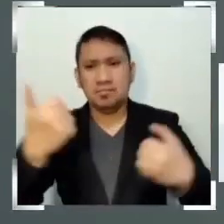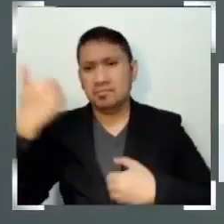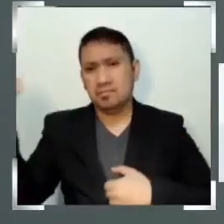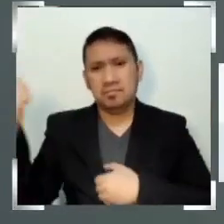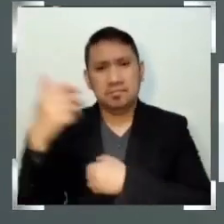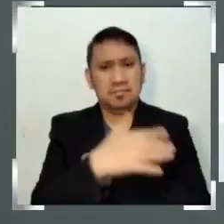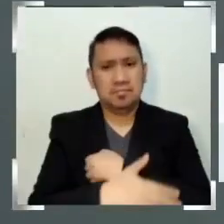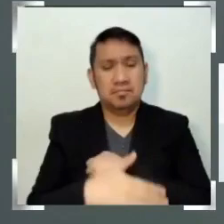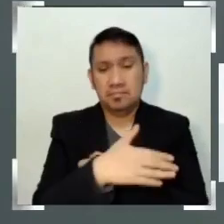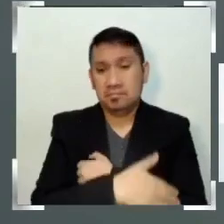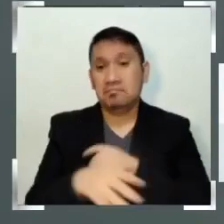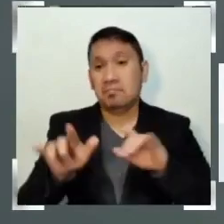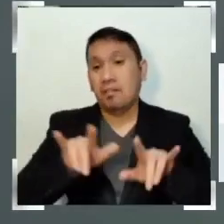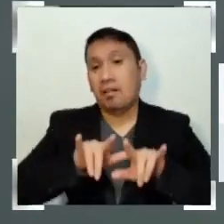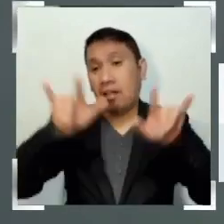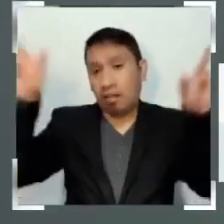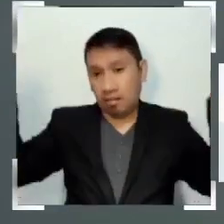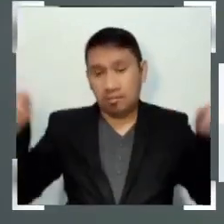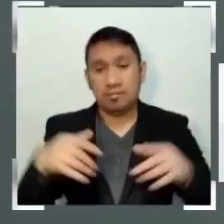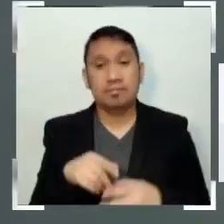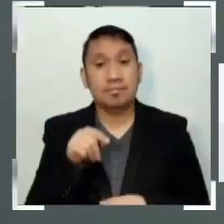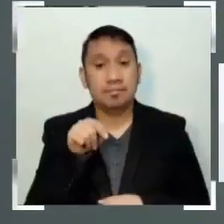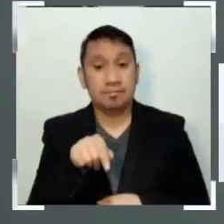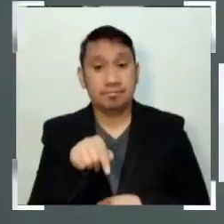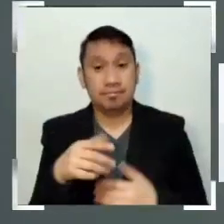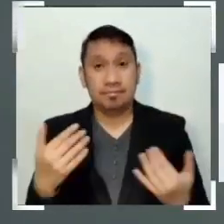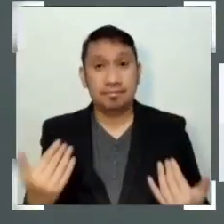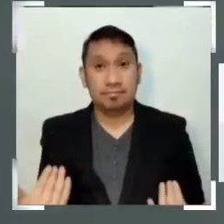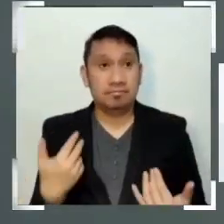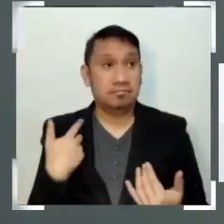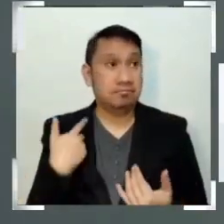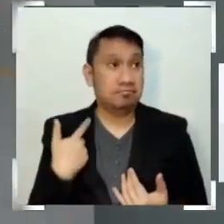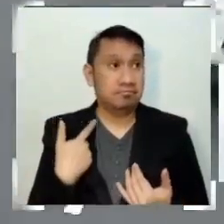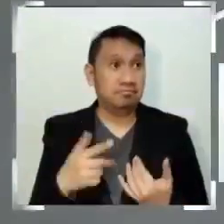drivers nila can make up to 200,000